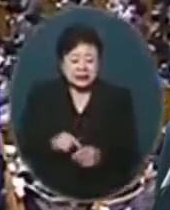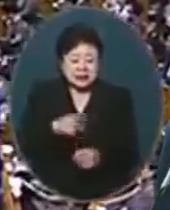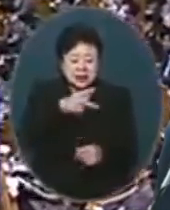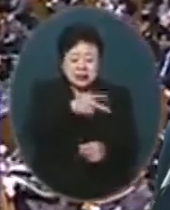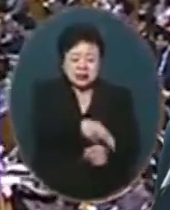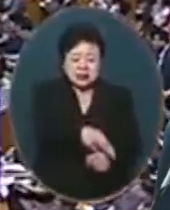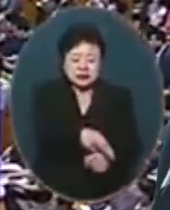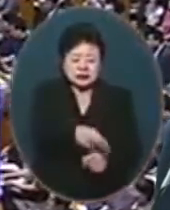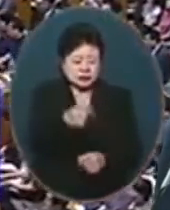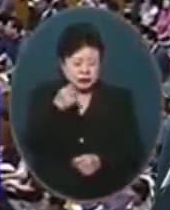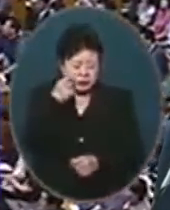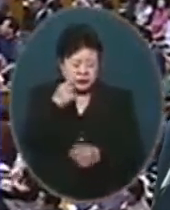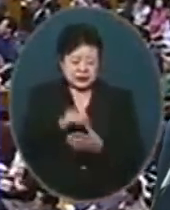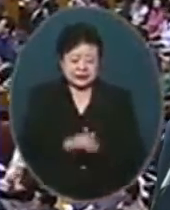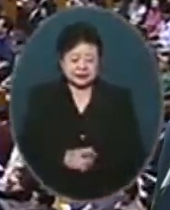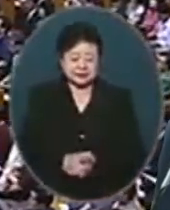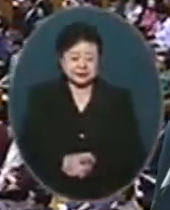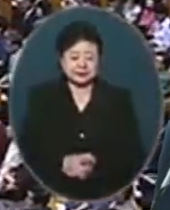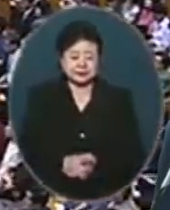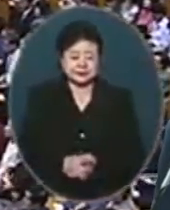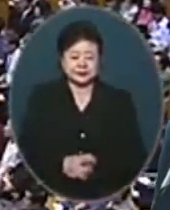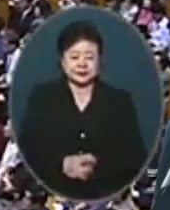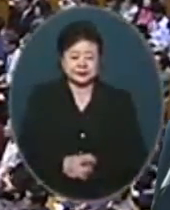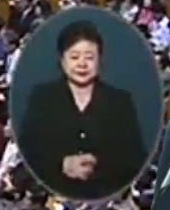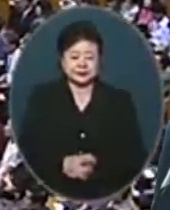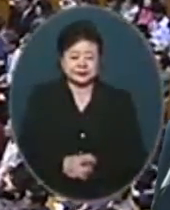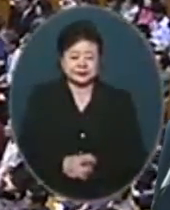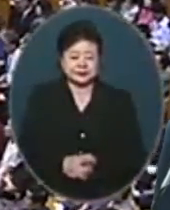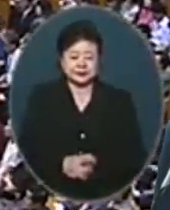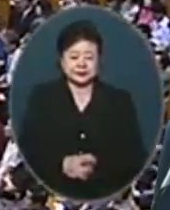하나님의 사랑에서 끊을 수가 없으리라.